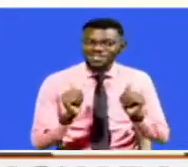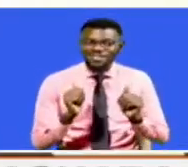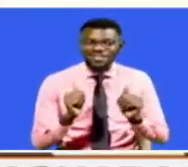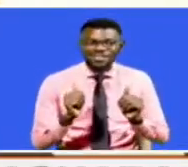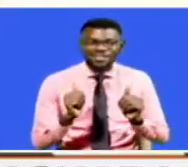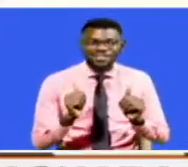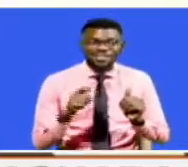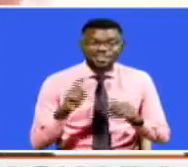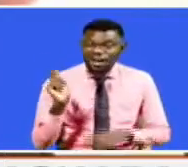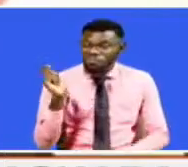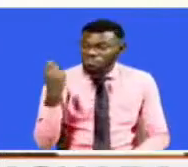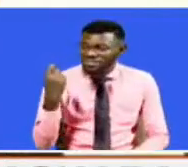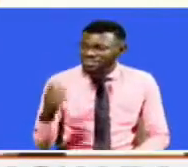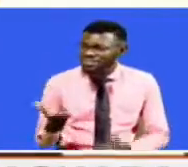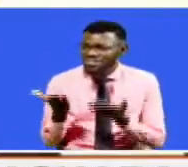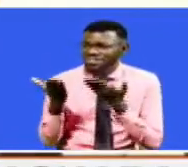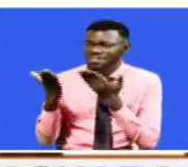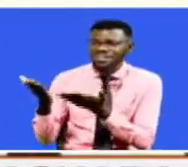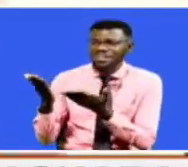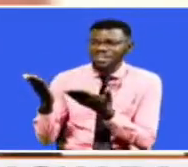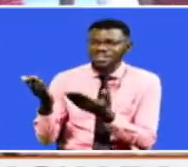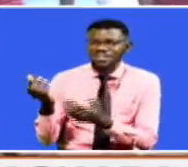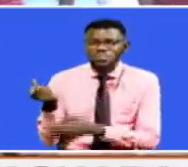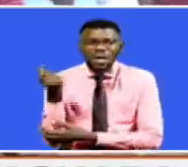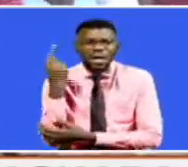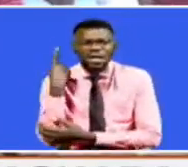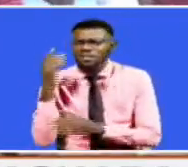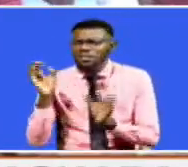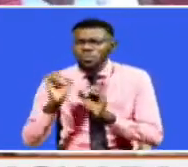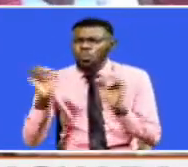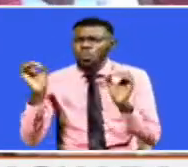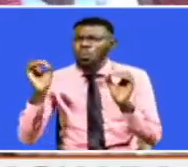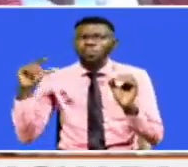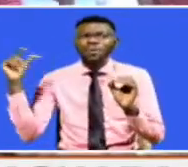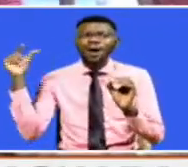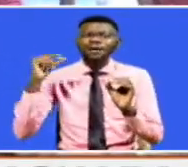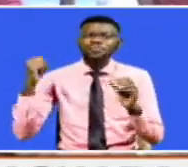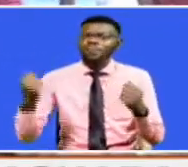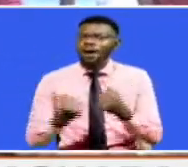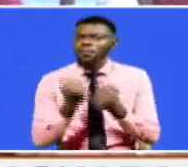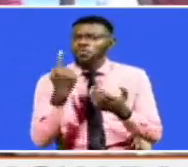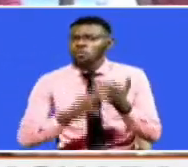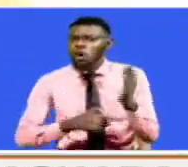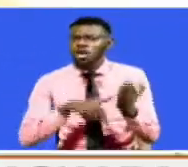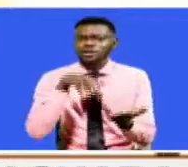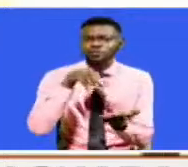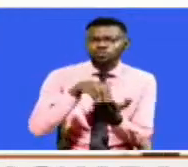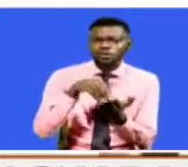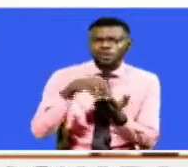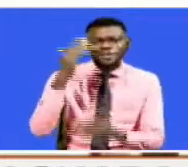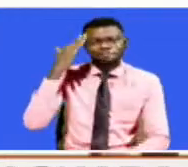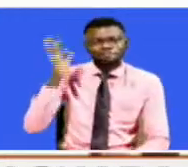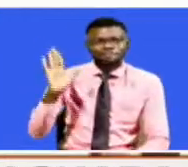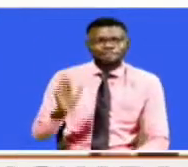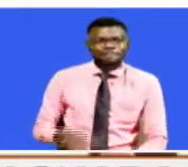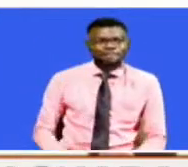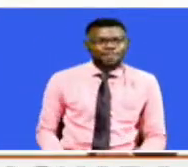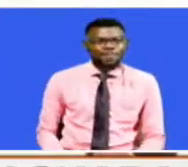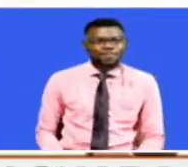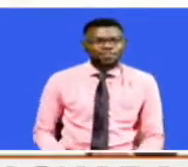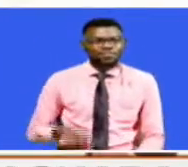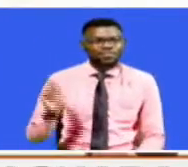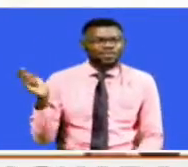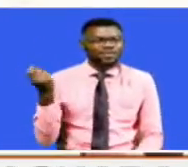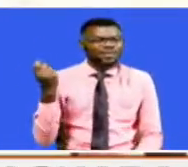kama President yetu hajui ni nini inaendelea Garissa. Swali yangu moja kwanza ya Kenya government, sisi ni wa